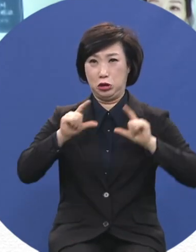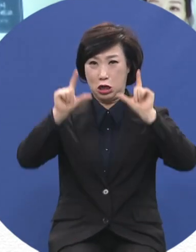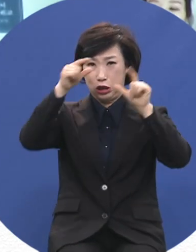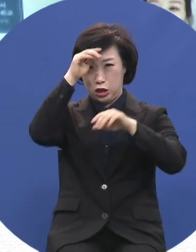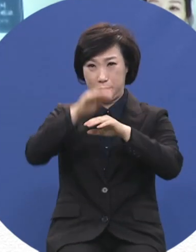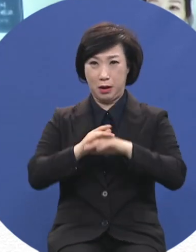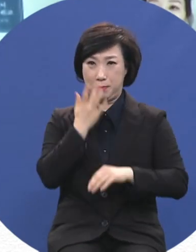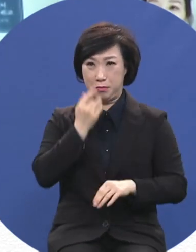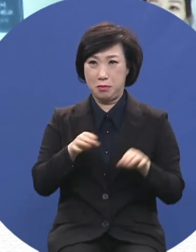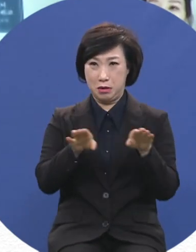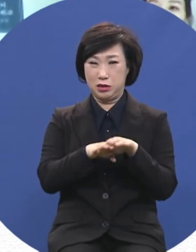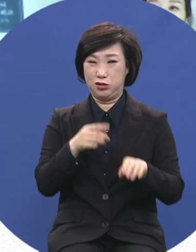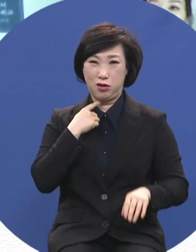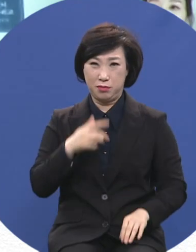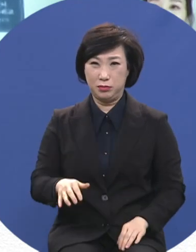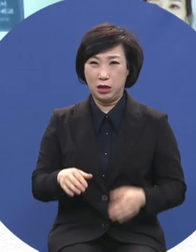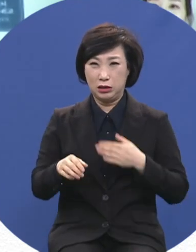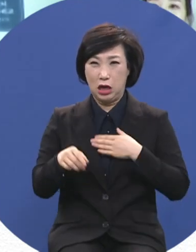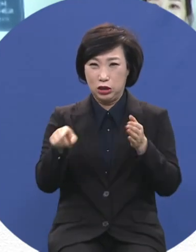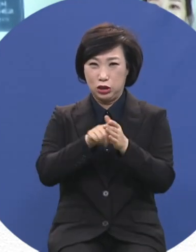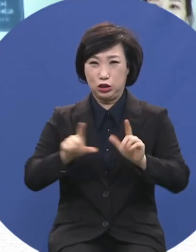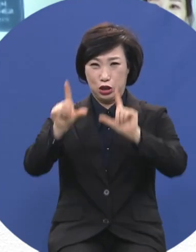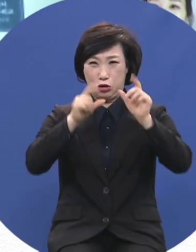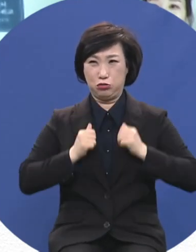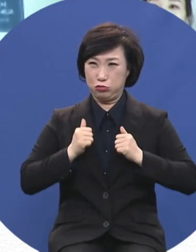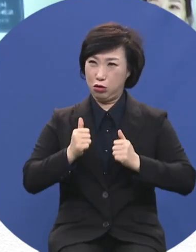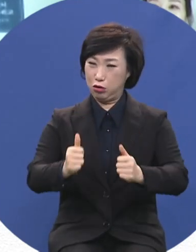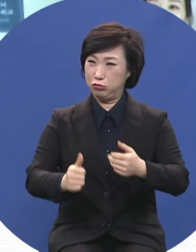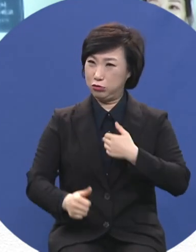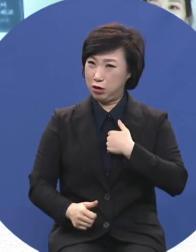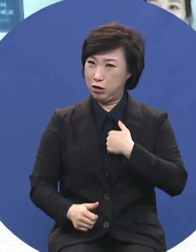안 빠지는데 신앙생활 잘하는 거 아니야?